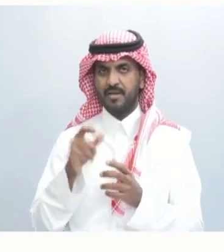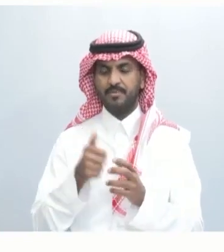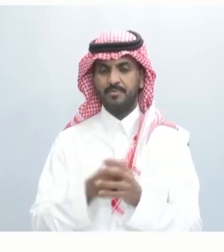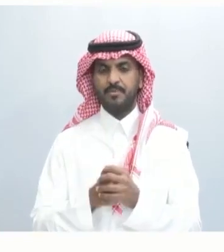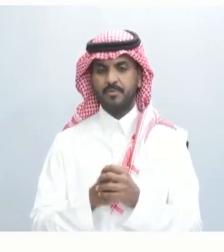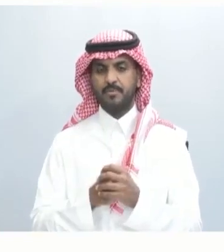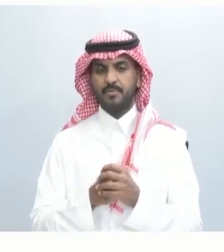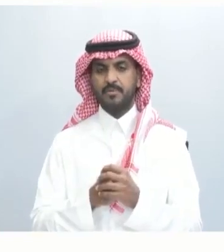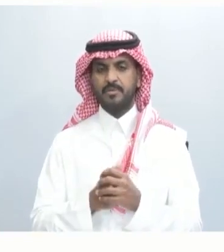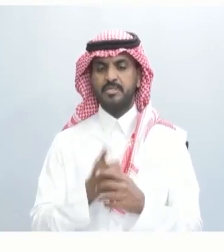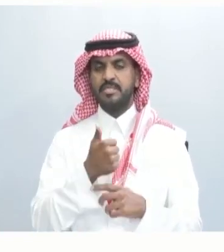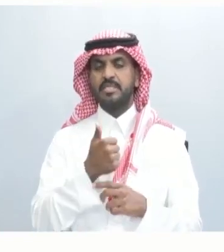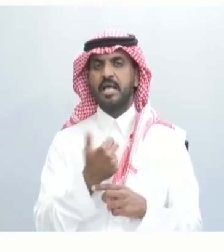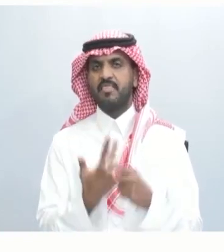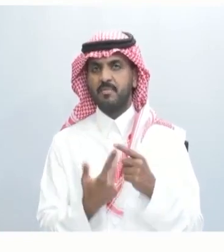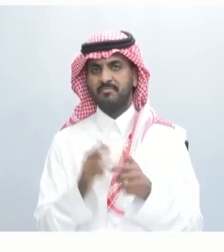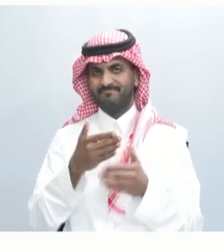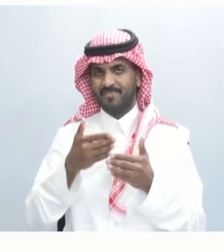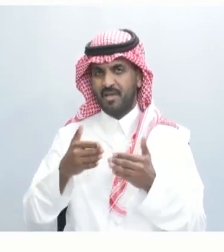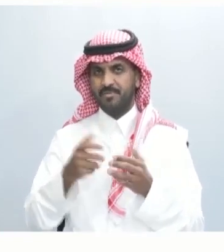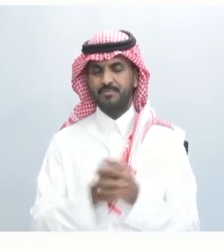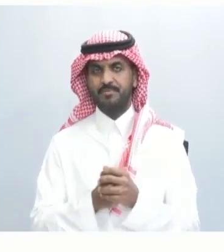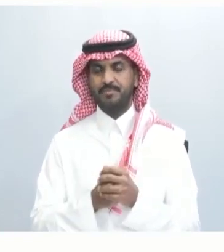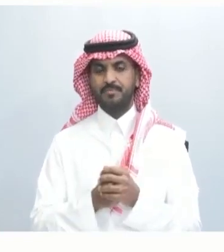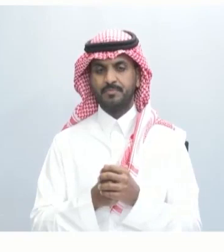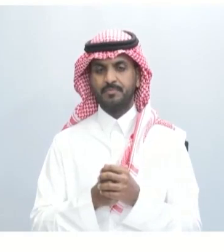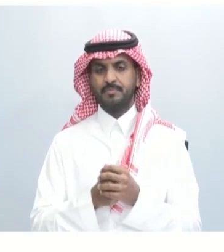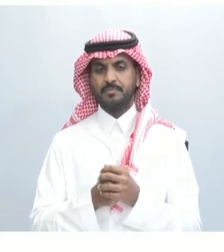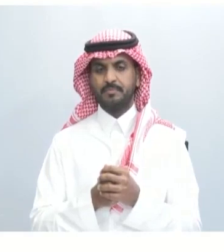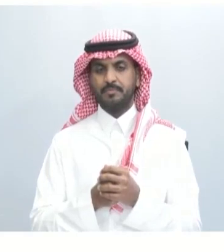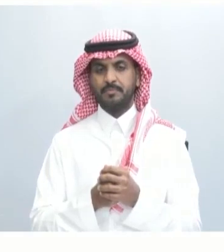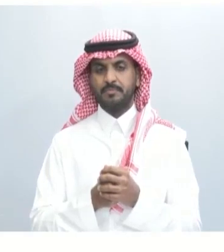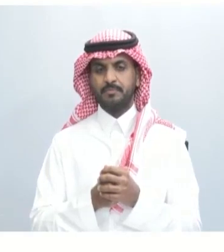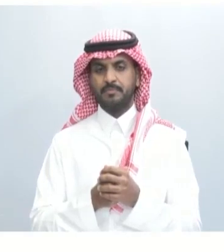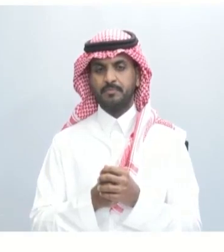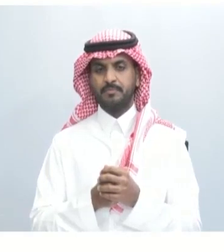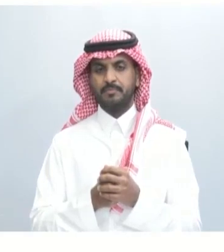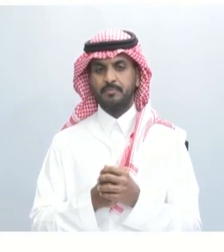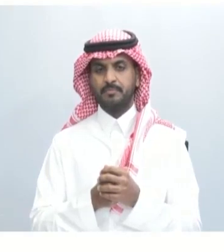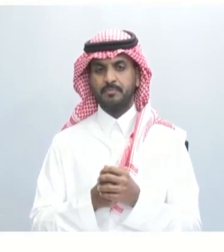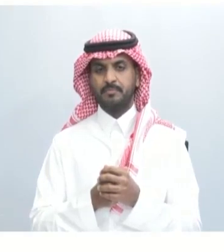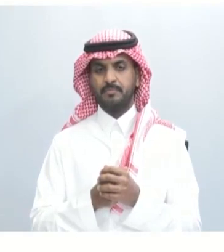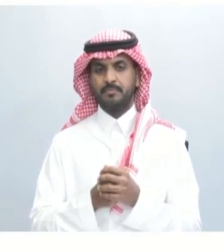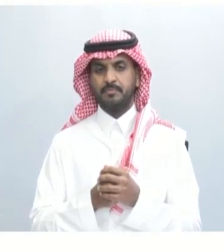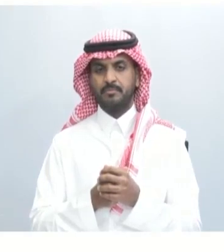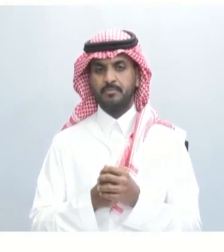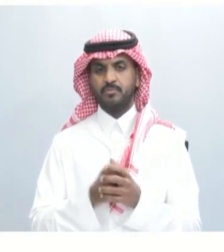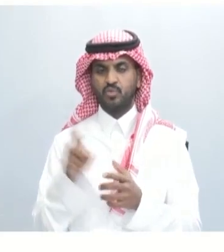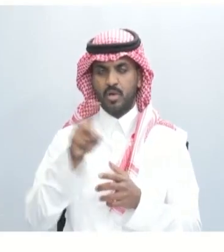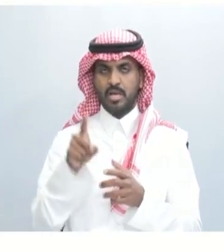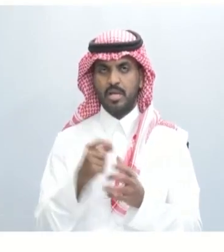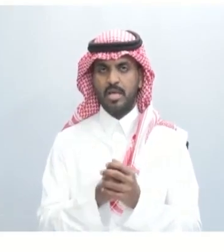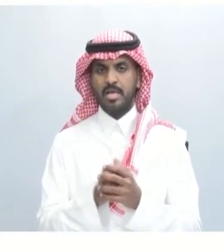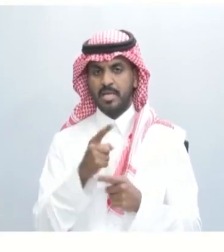علياء نقول سته شرائح بارك الله فيكم الان نمسح وننتقل الى السؤال التالي هل